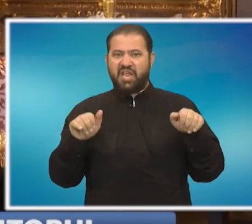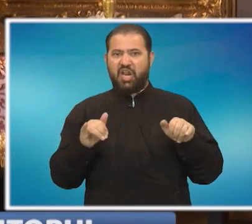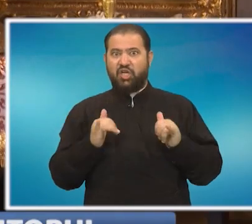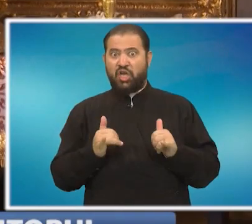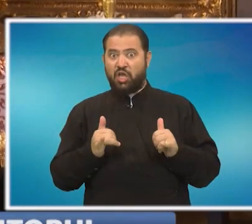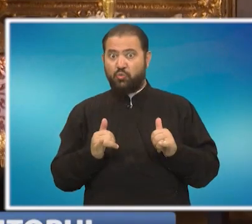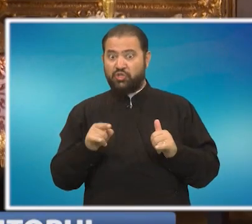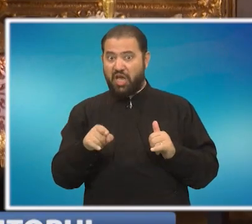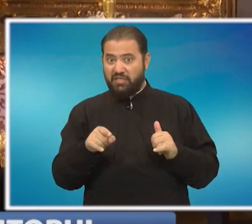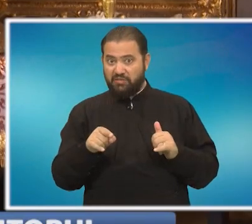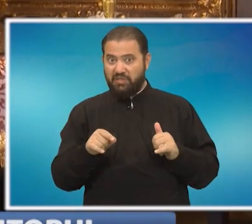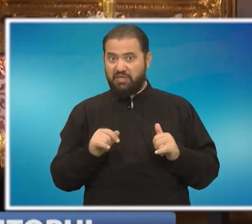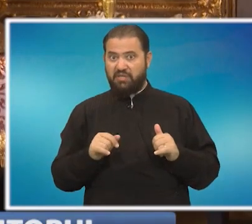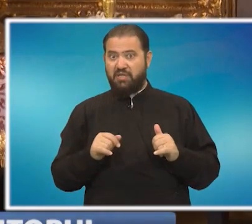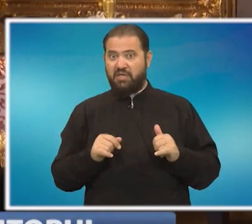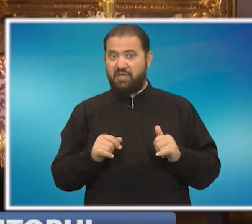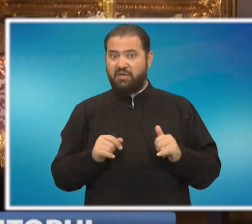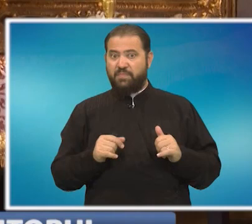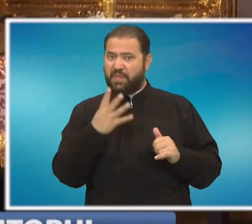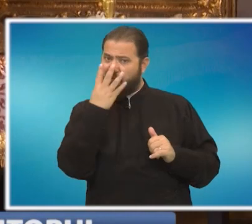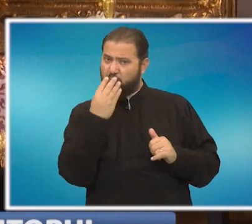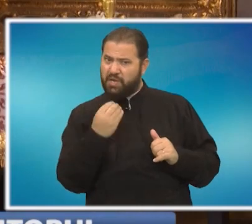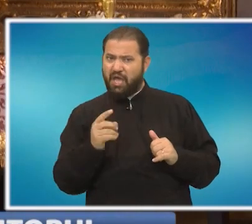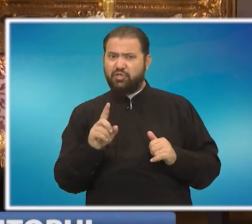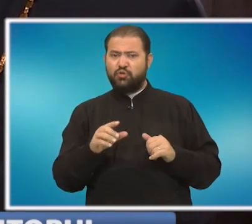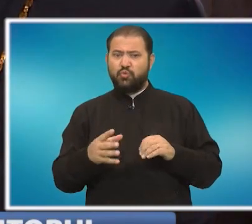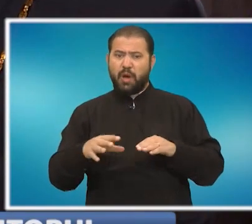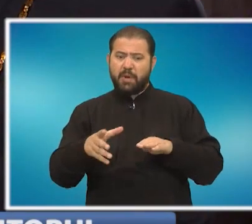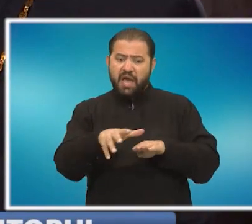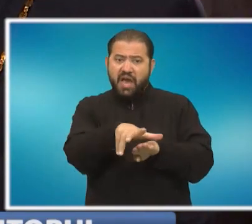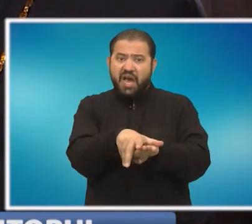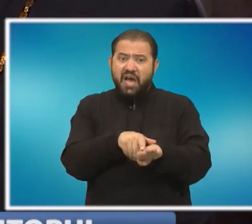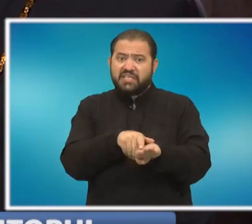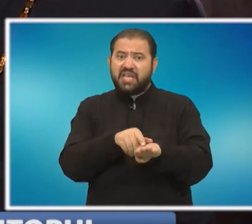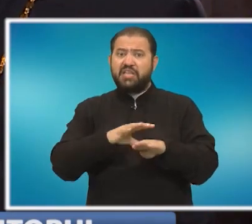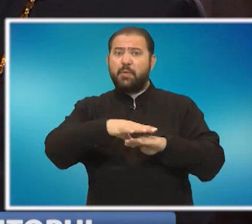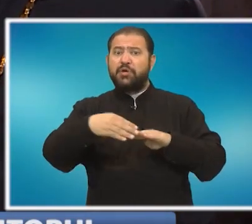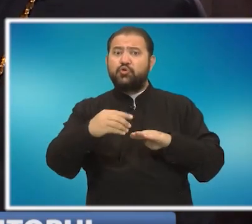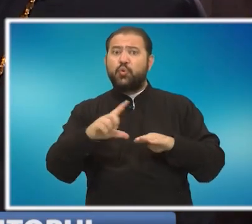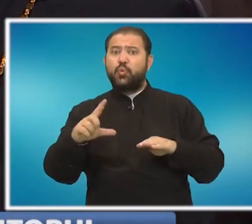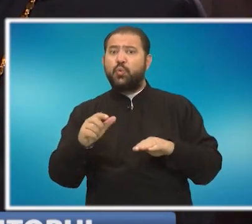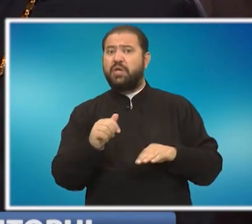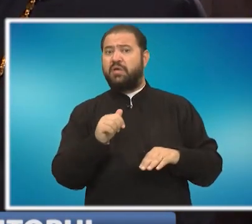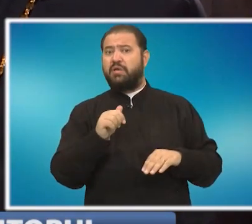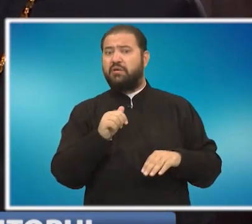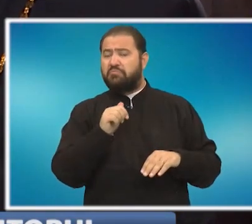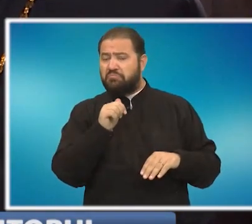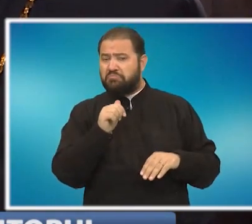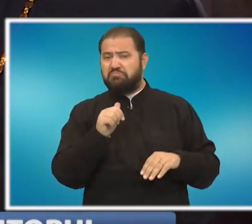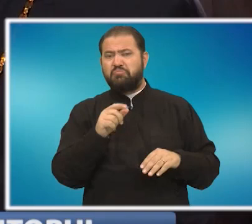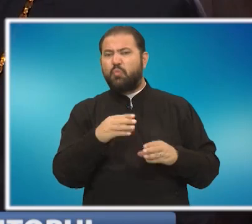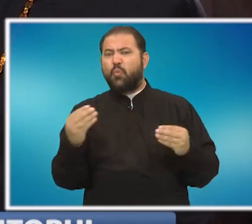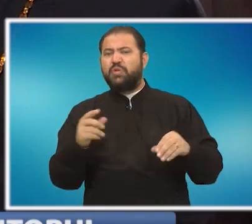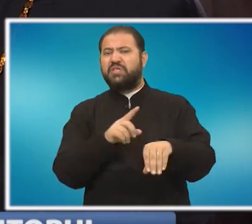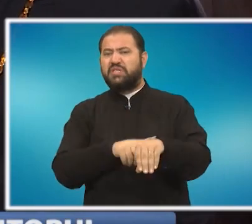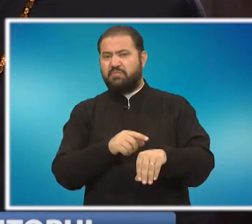a sufletului greu de întâlnit în ziua de astăzi, arată faptul că el era